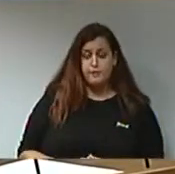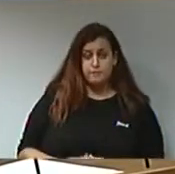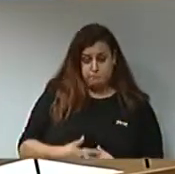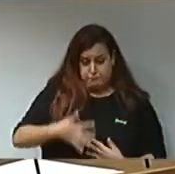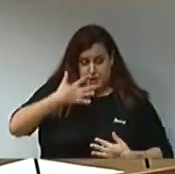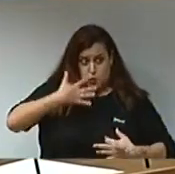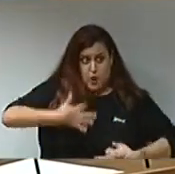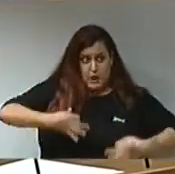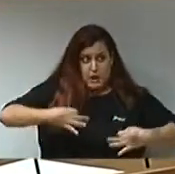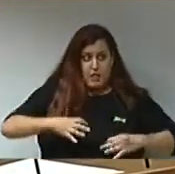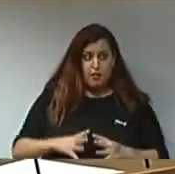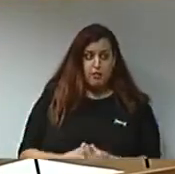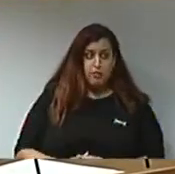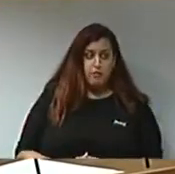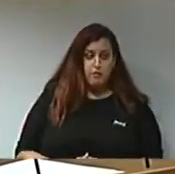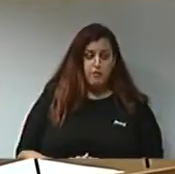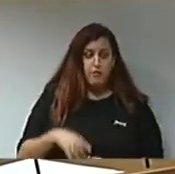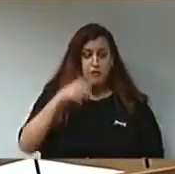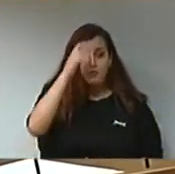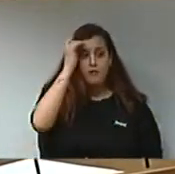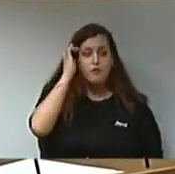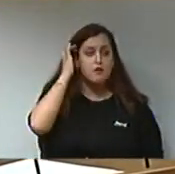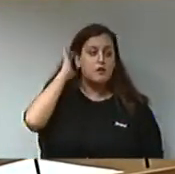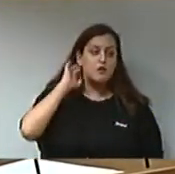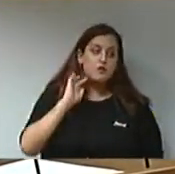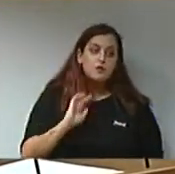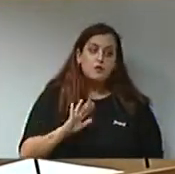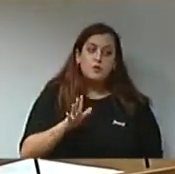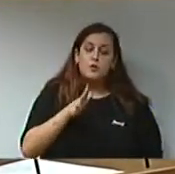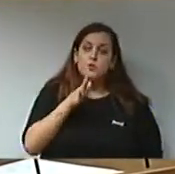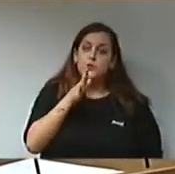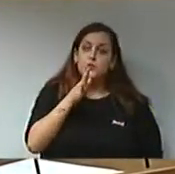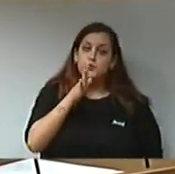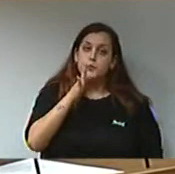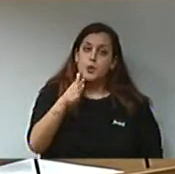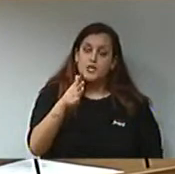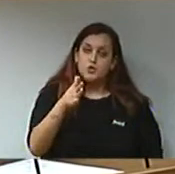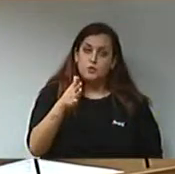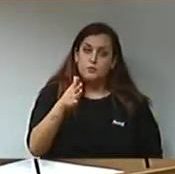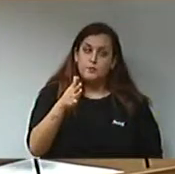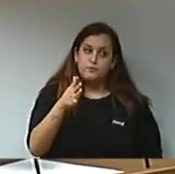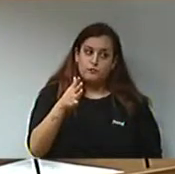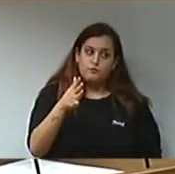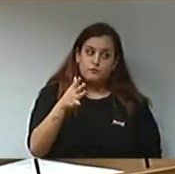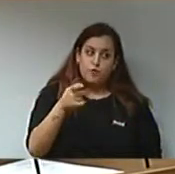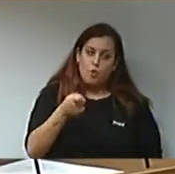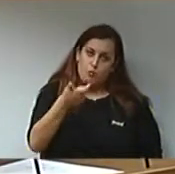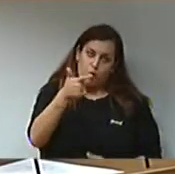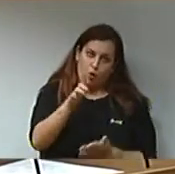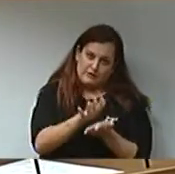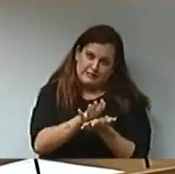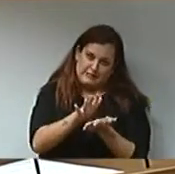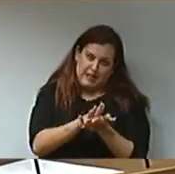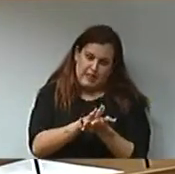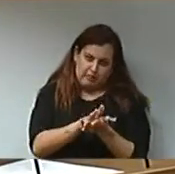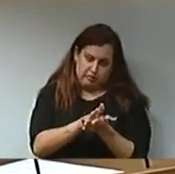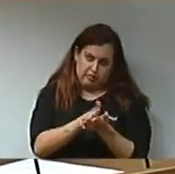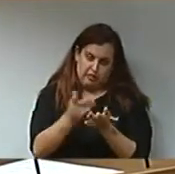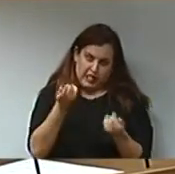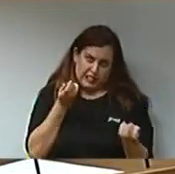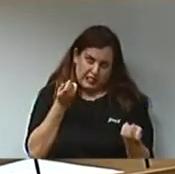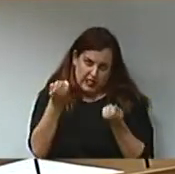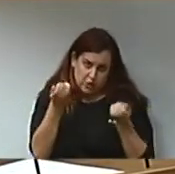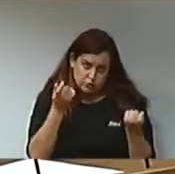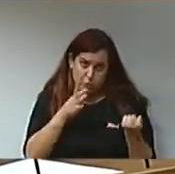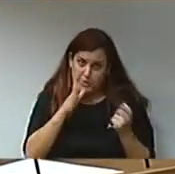Això és la realitat dels hechos. Per tant, un poquet de tranquil·litat, de moderació, perquè és